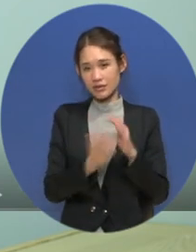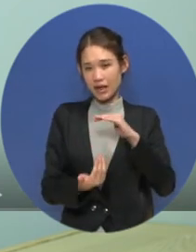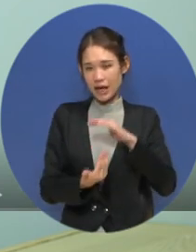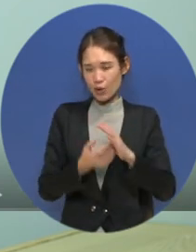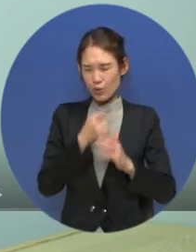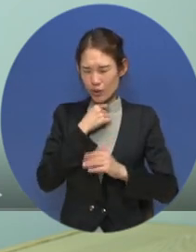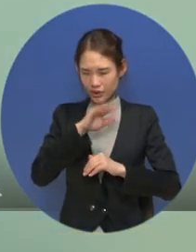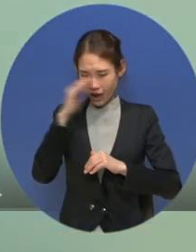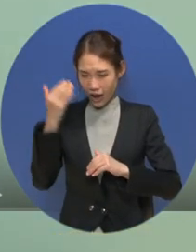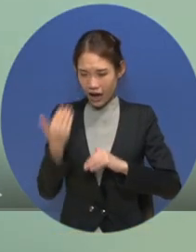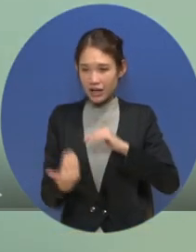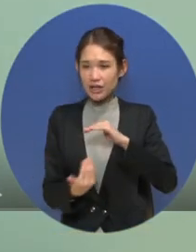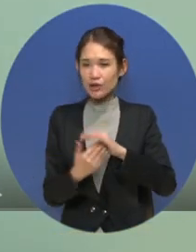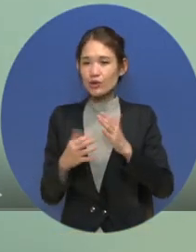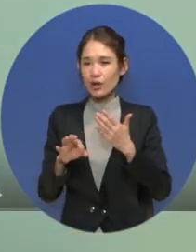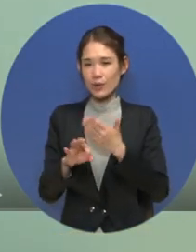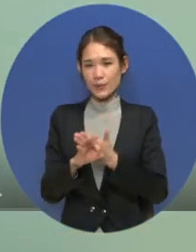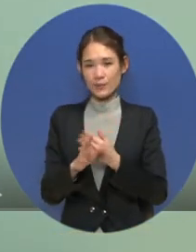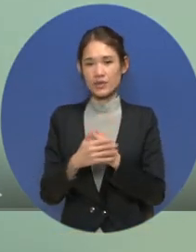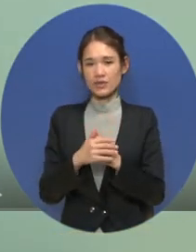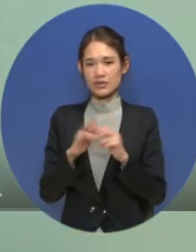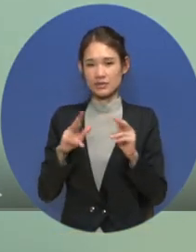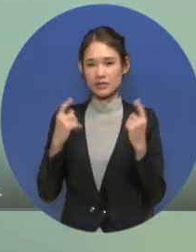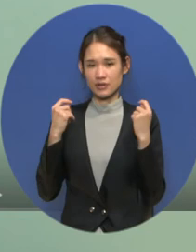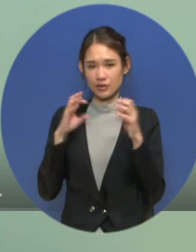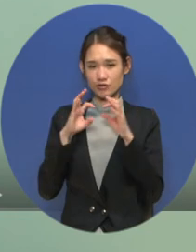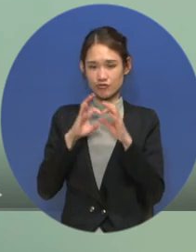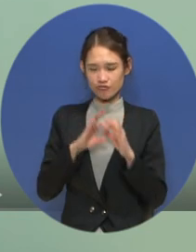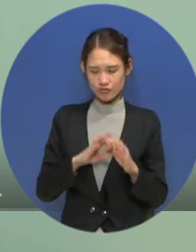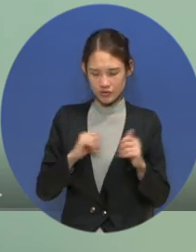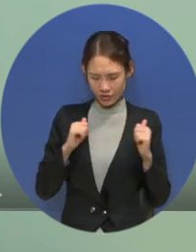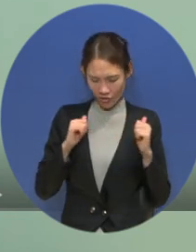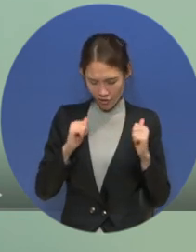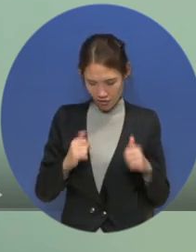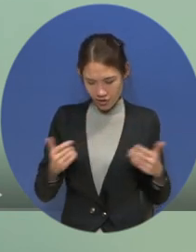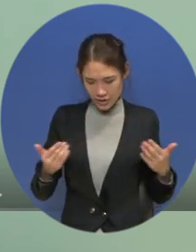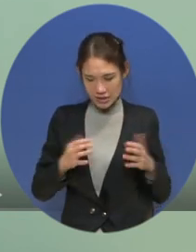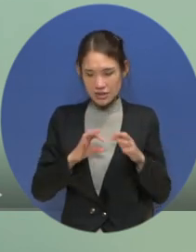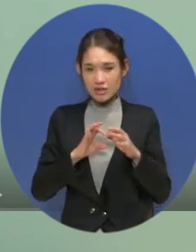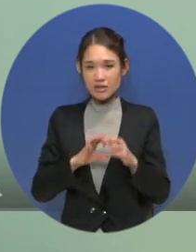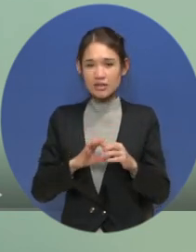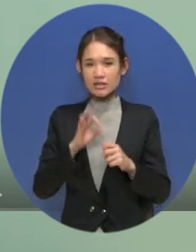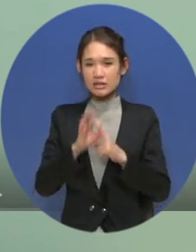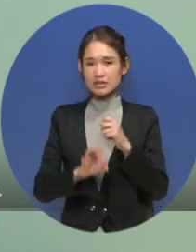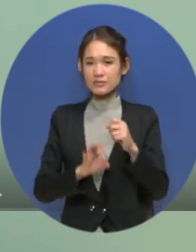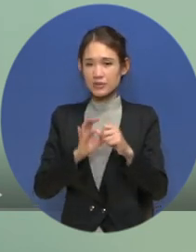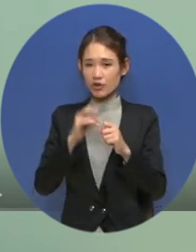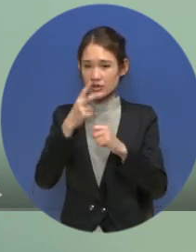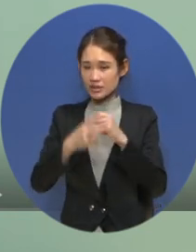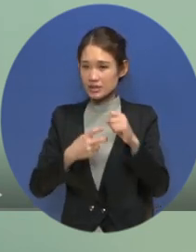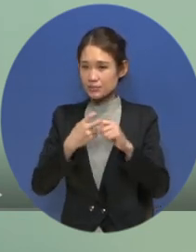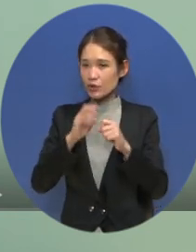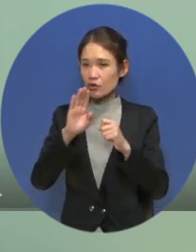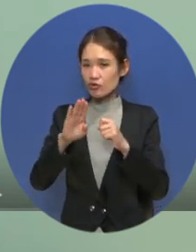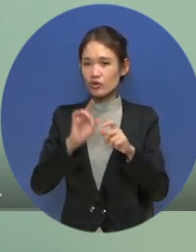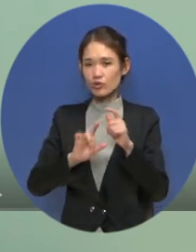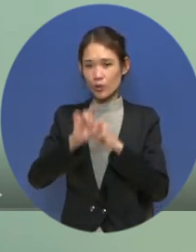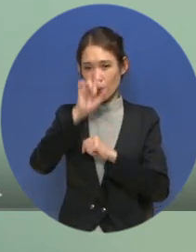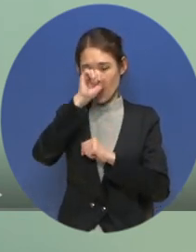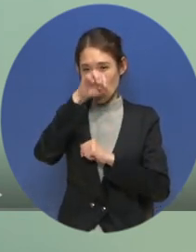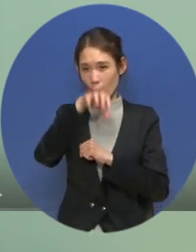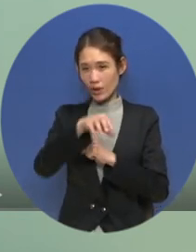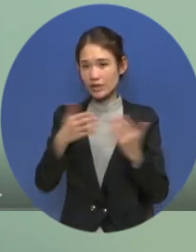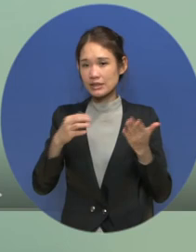싶은 거 다 이루려면 지금처럼 꾸준히 이 열심히 일해서 10년 후에 20년 후에 더